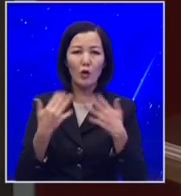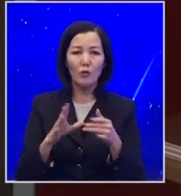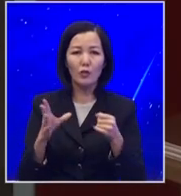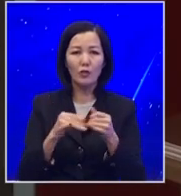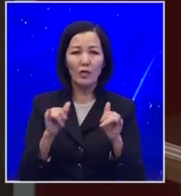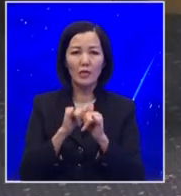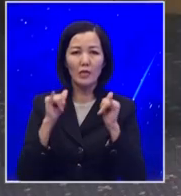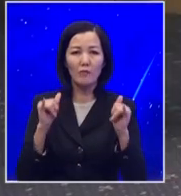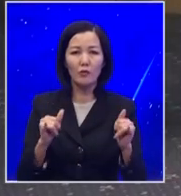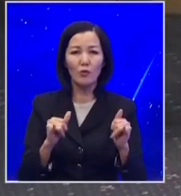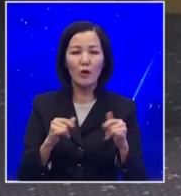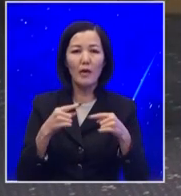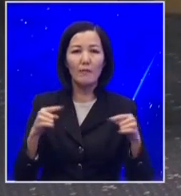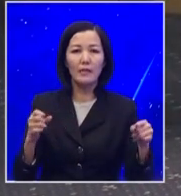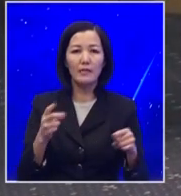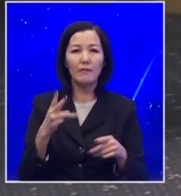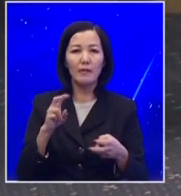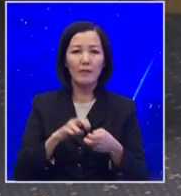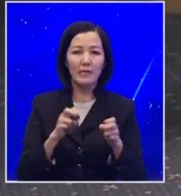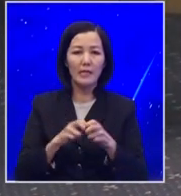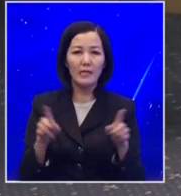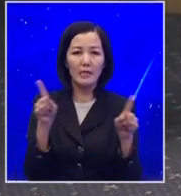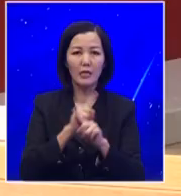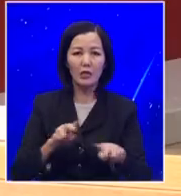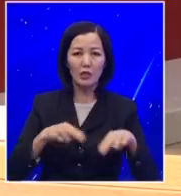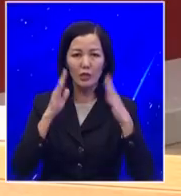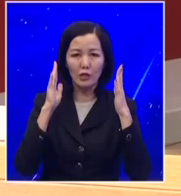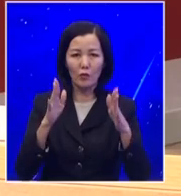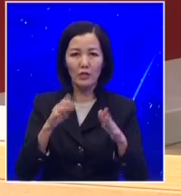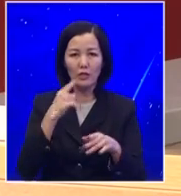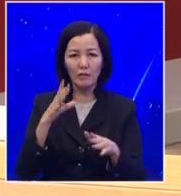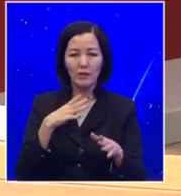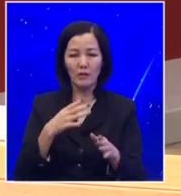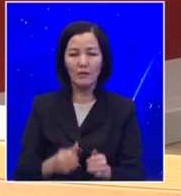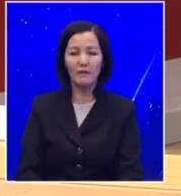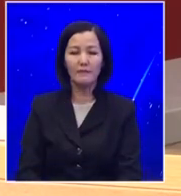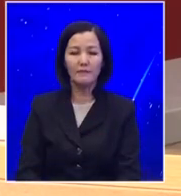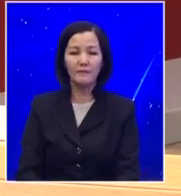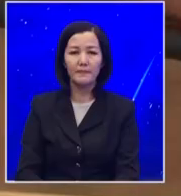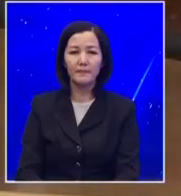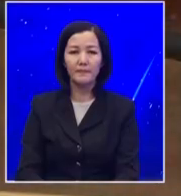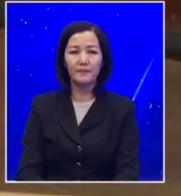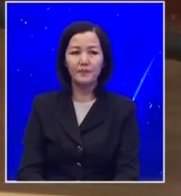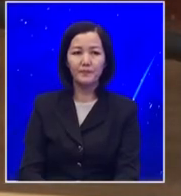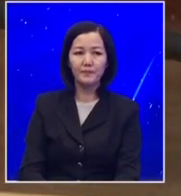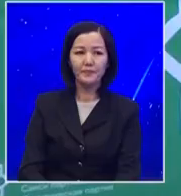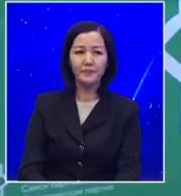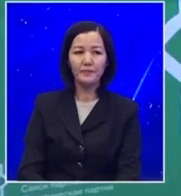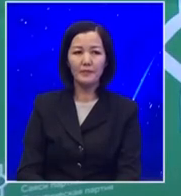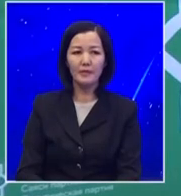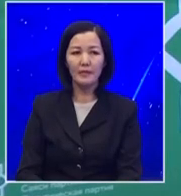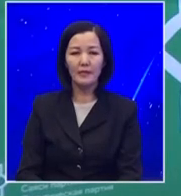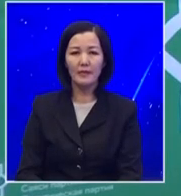жерлерді жан-жақты дамыту және басқа да бір қатар мәселелер ерекше назар аударды талап ететін атап өтті.